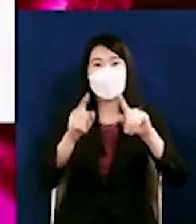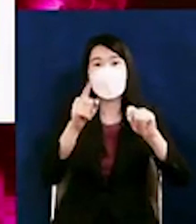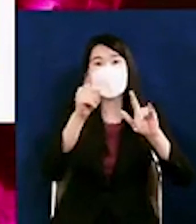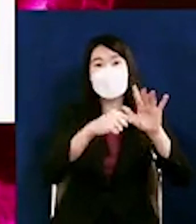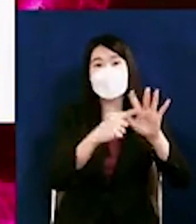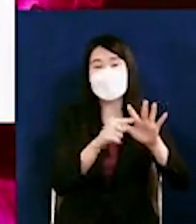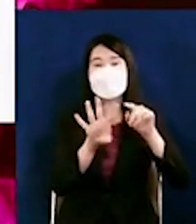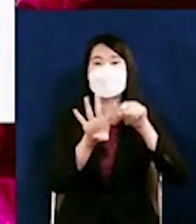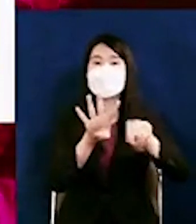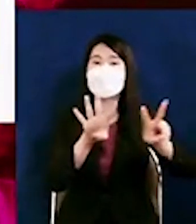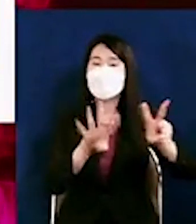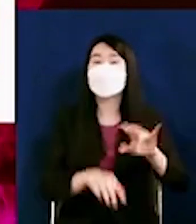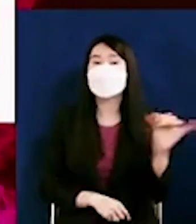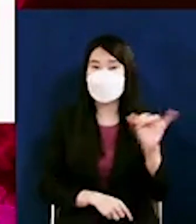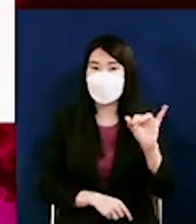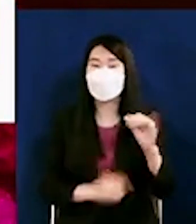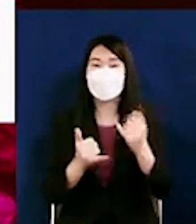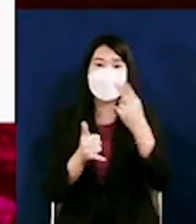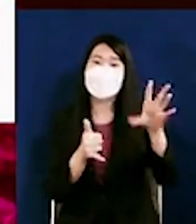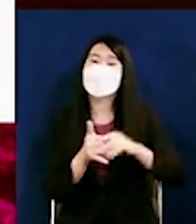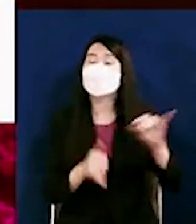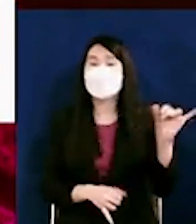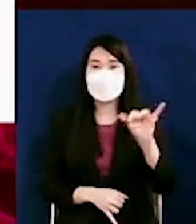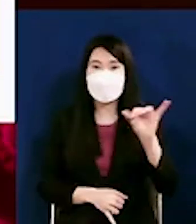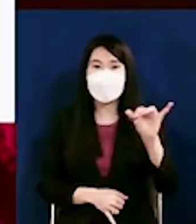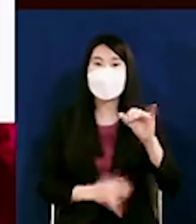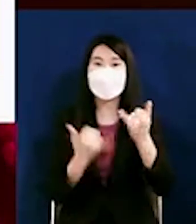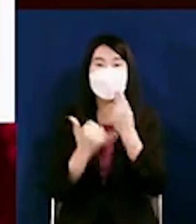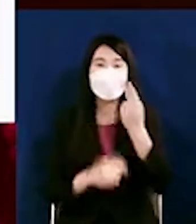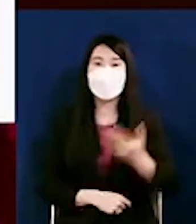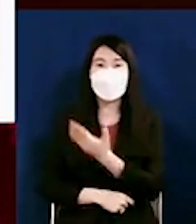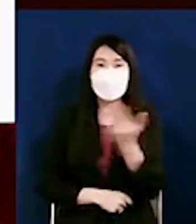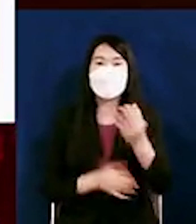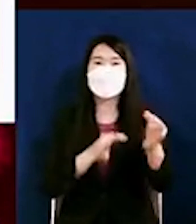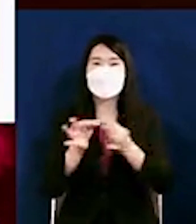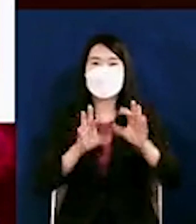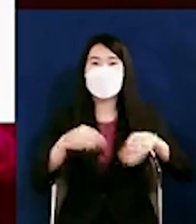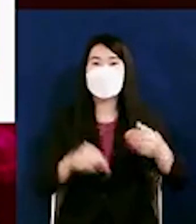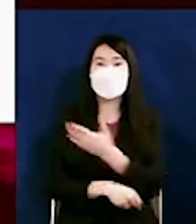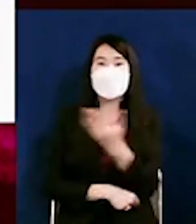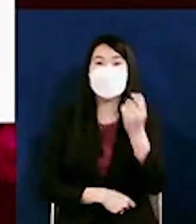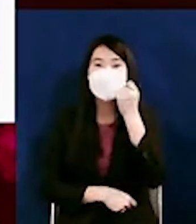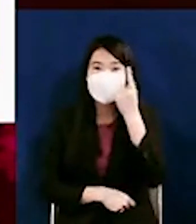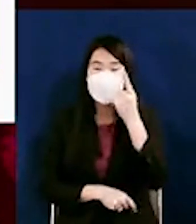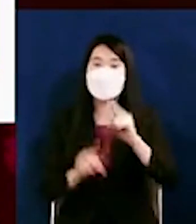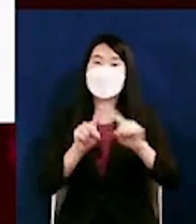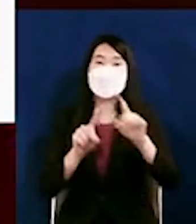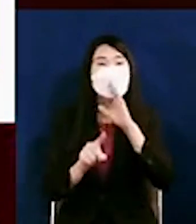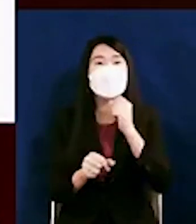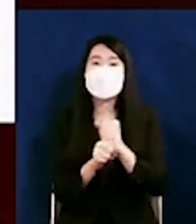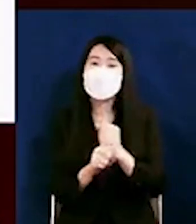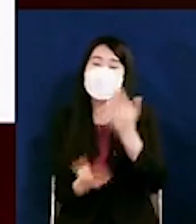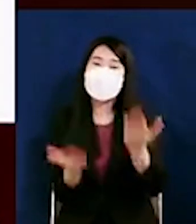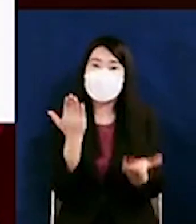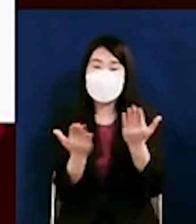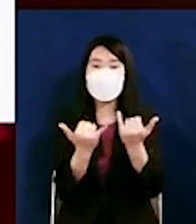ะครับยังไม่พบนะครับเพราะฉะนั้นอันนี้ขอเคลียร์ให้พี่น้องเข้าใจอย่างไรก็ดีนะครับใน